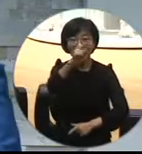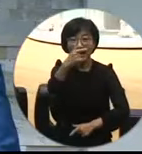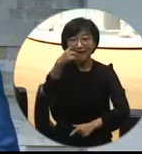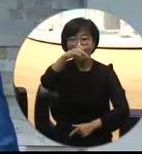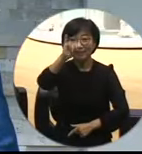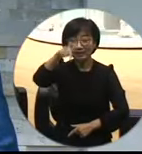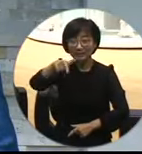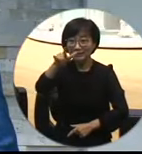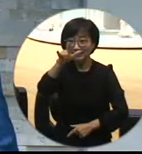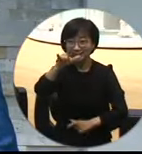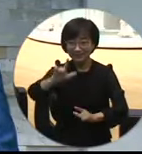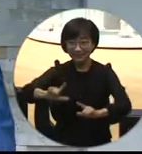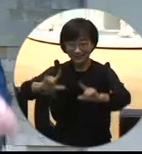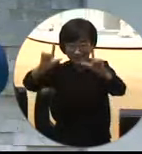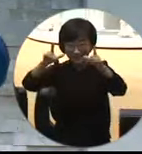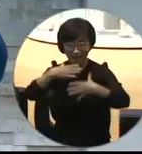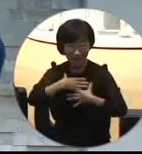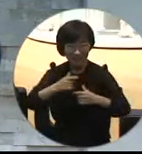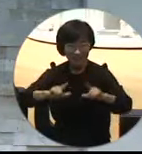될 것